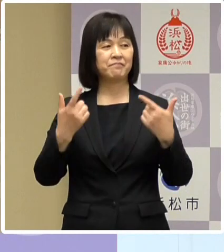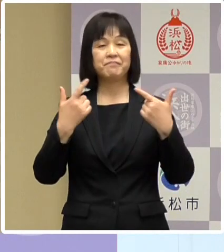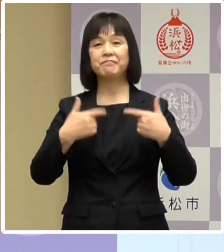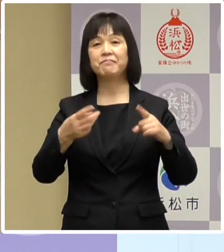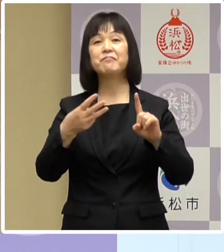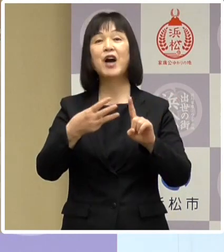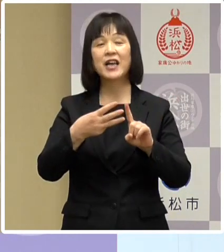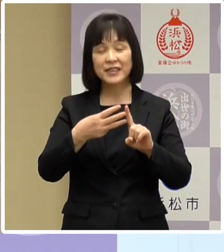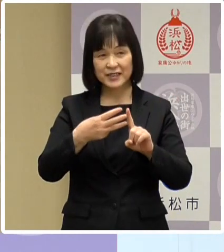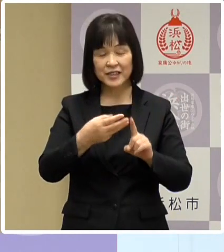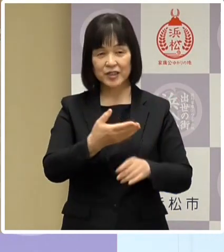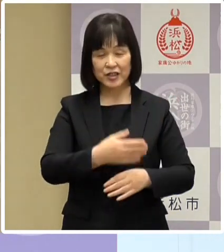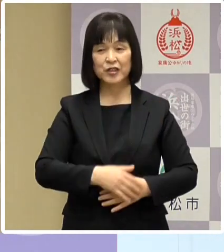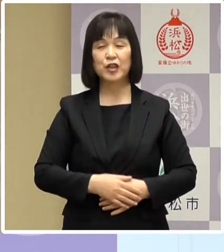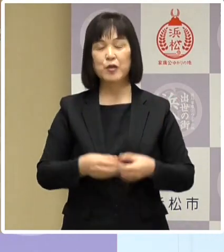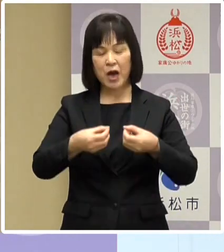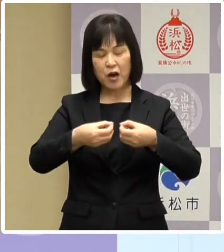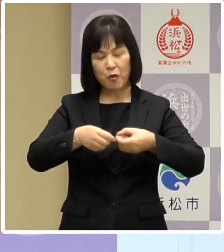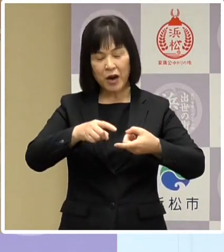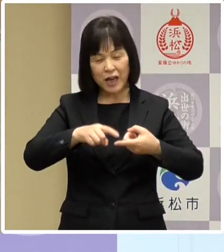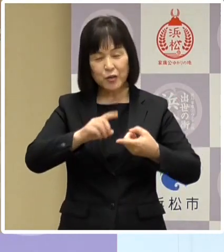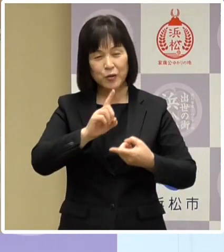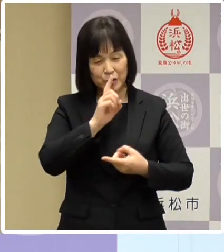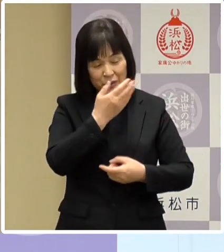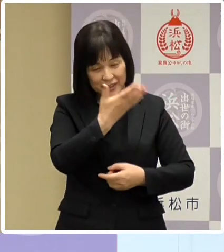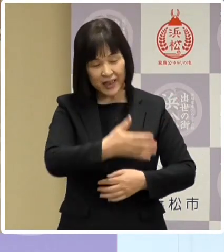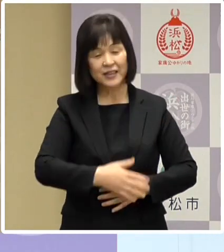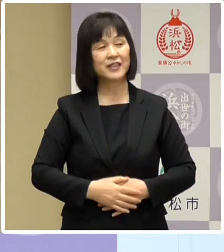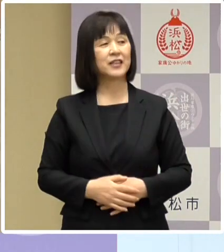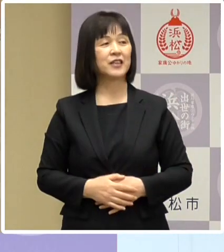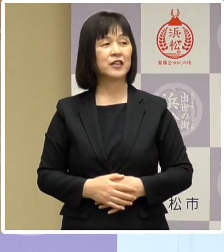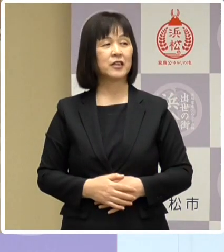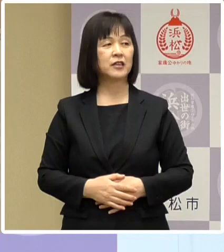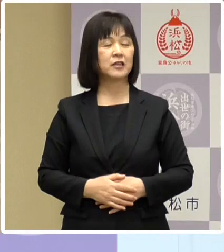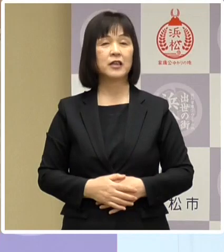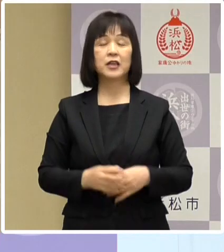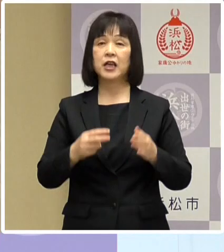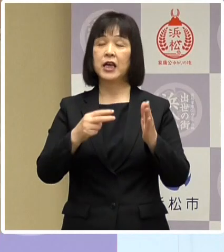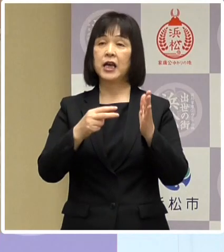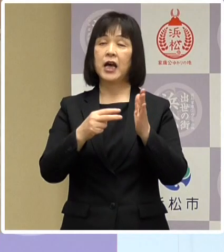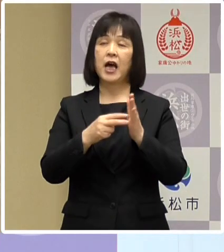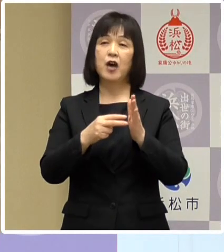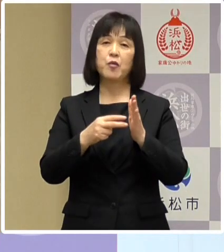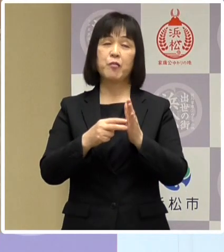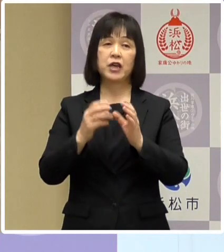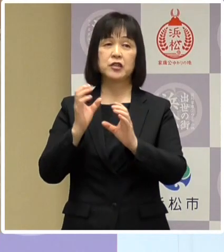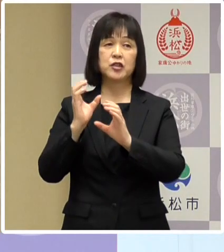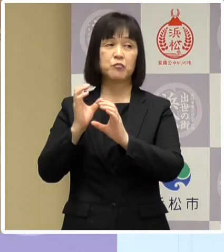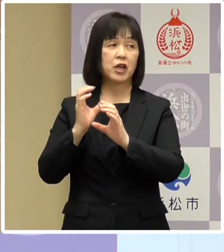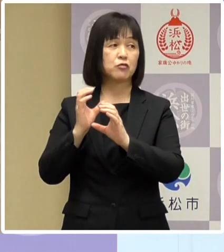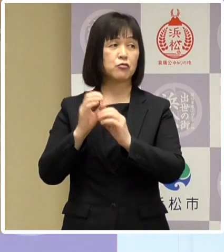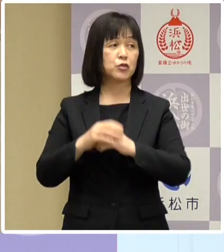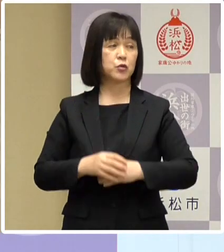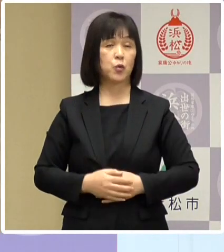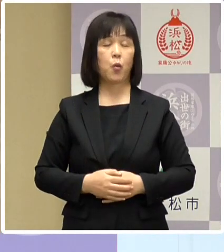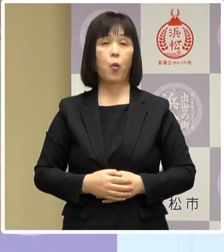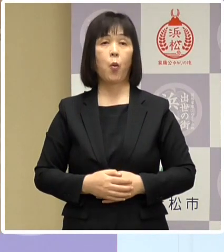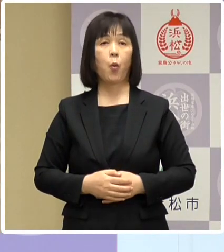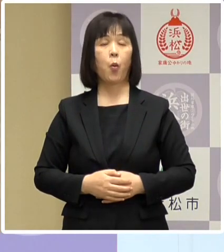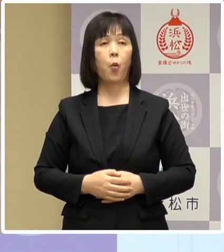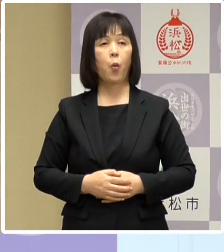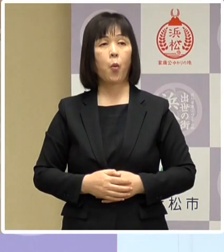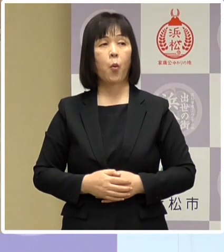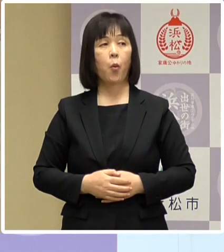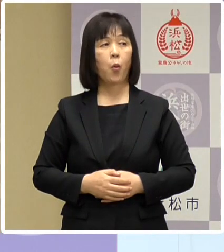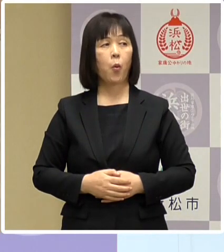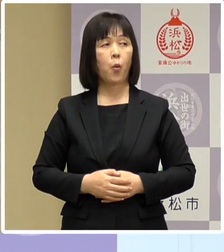ドラマ館の関係で、はい、細かいところは申し訳ないんですけども、はい、大学の浜松本部ってどういったものなのかというのと、まあ、い